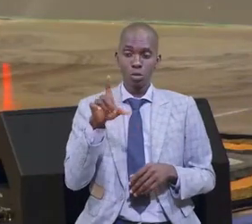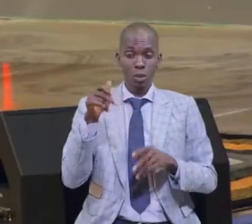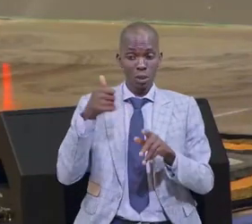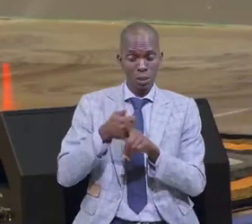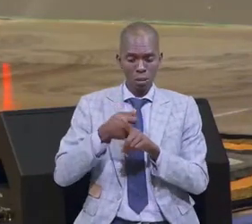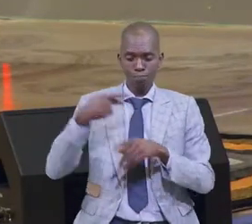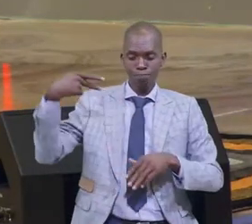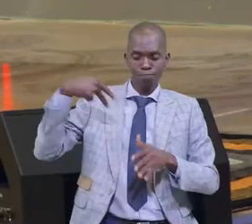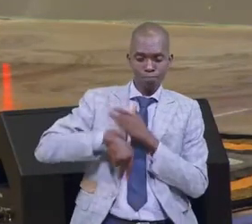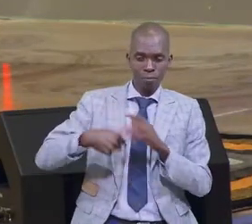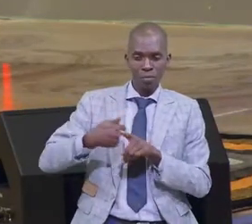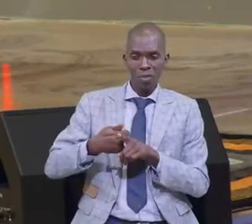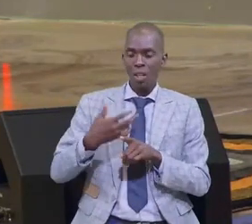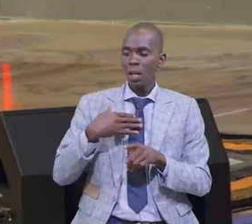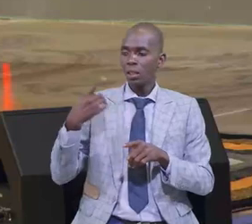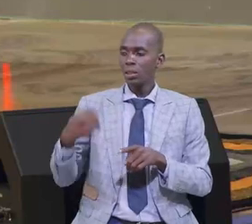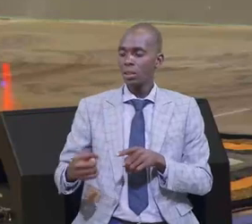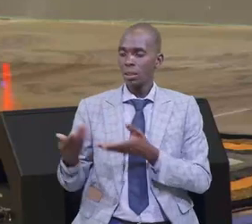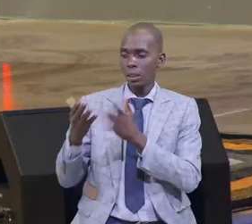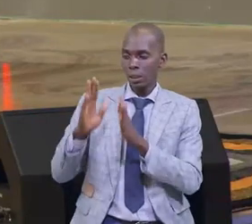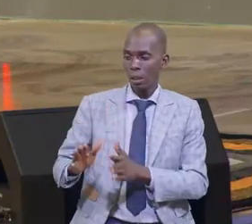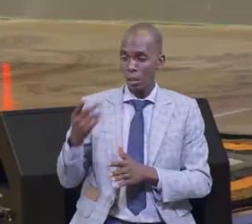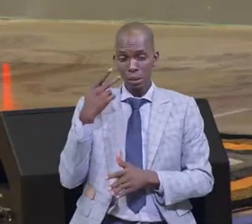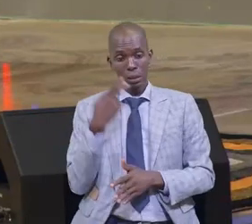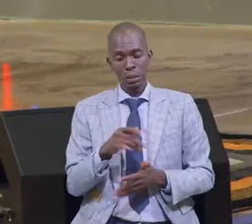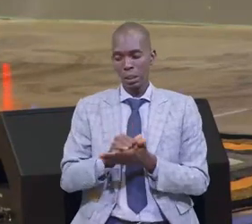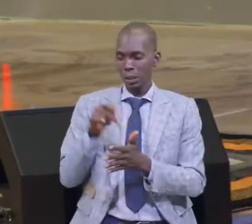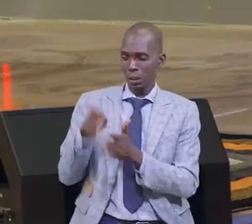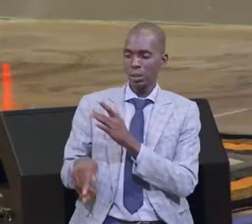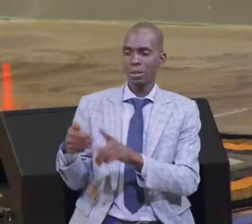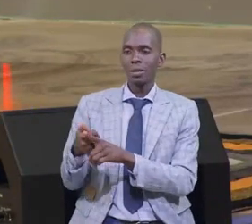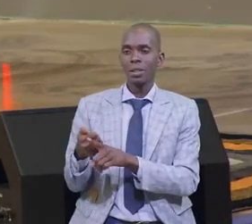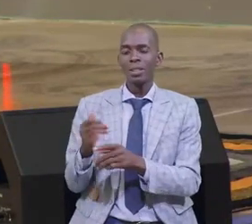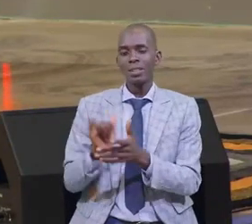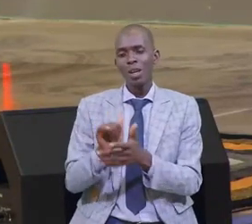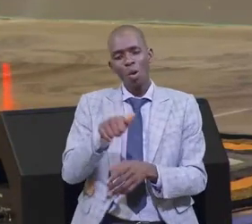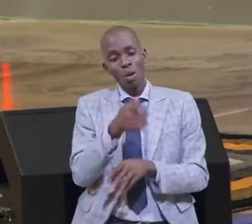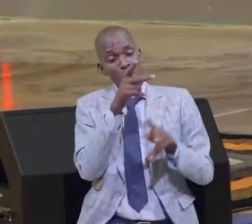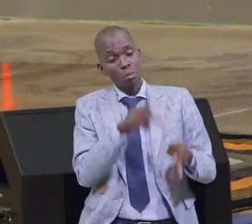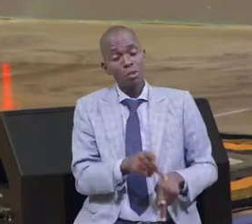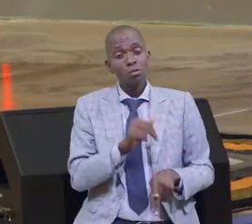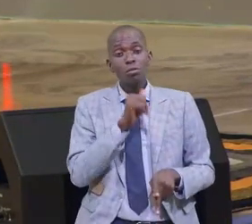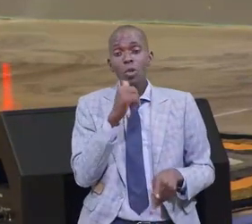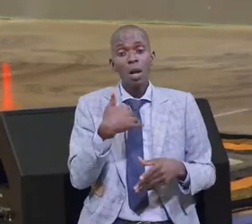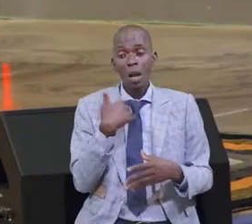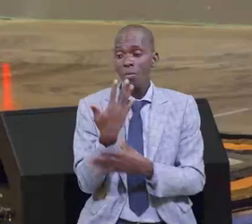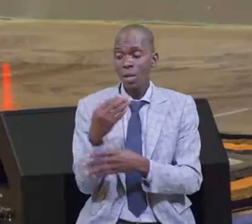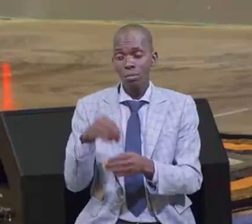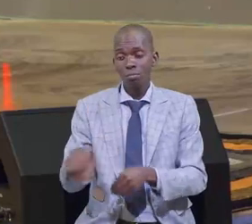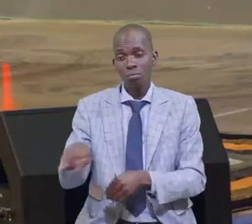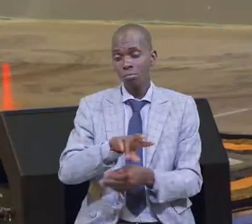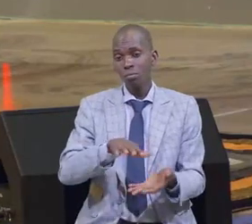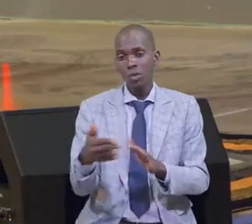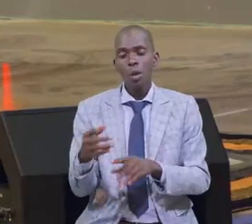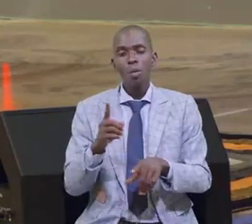Saül, mais il voudrait flatter David que l'ennemi est mort et je l'ai vu et je suis venu